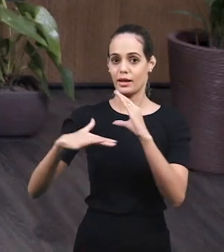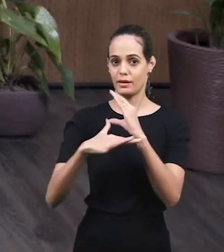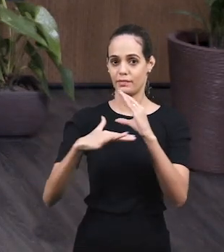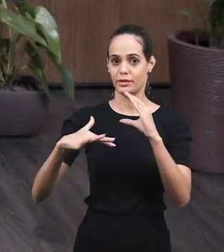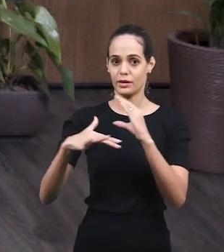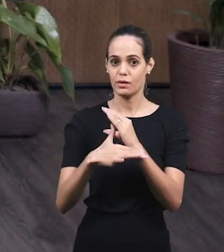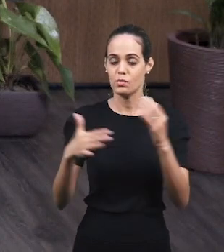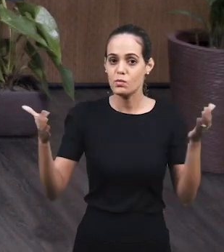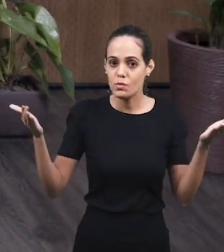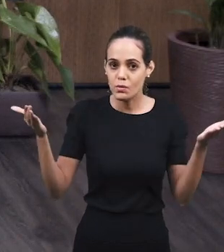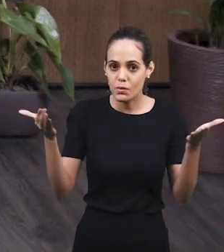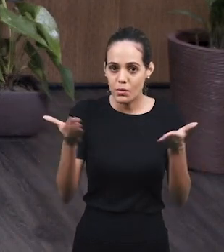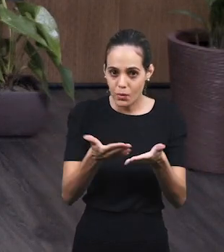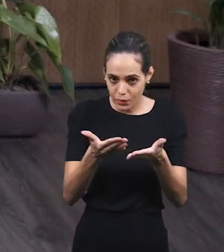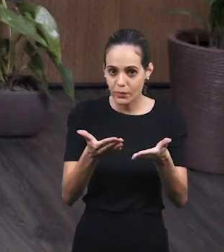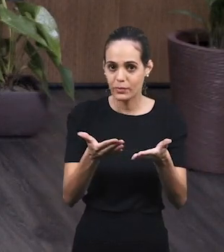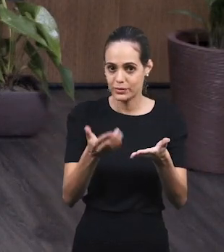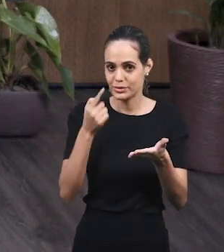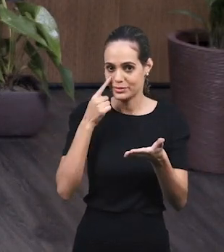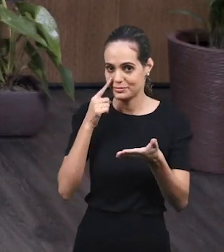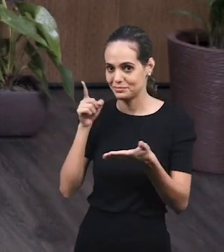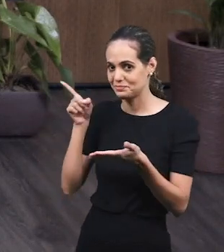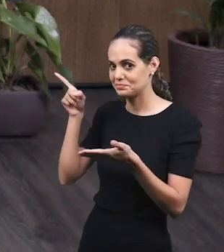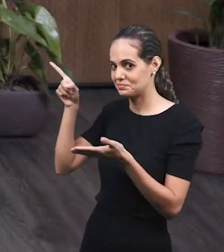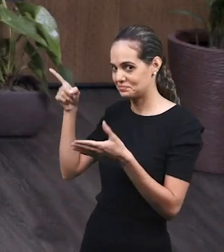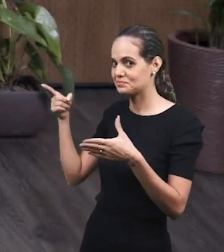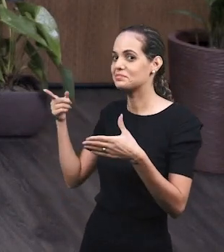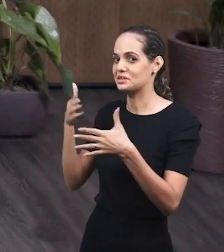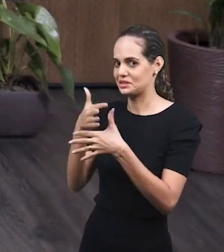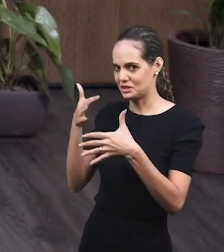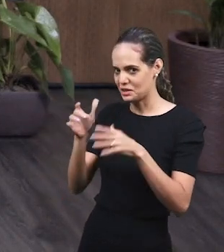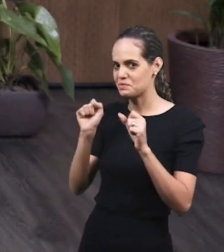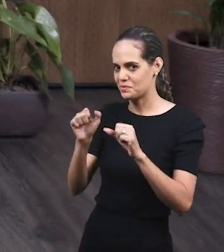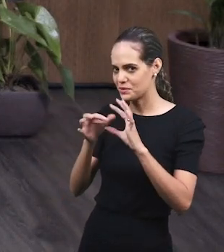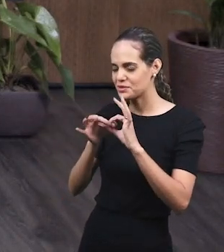on suppose que c'est le chemin fait par le Seigneur Jésus et ses disciples.